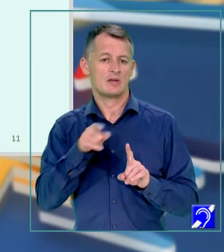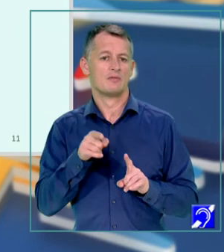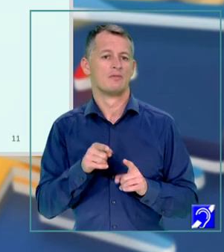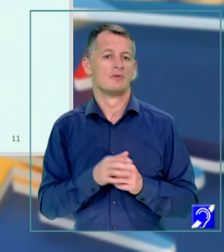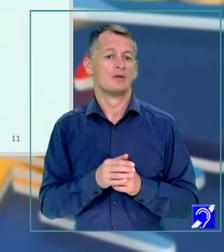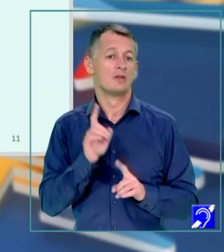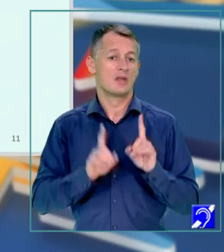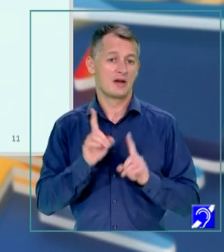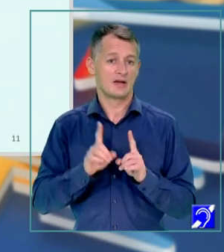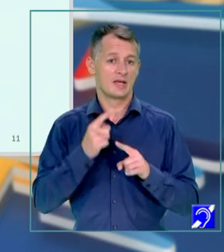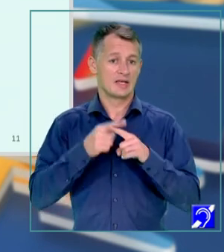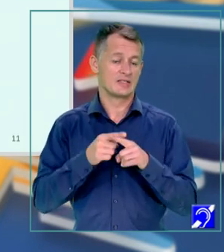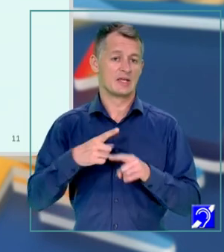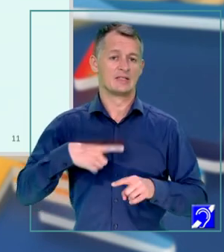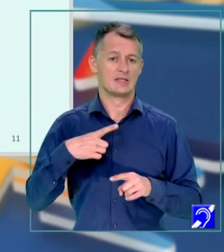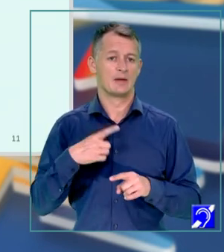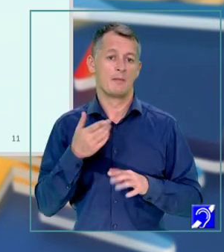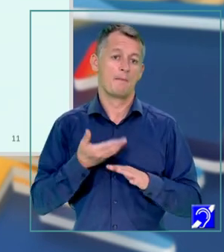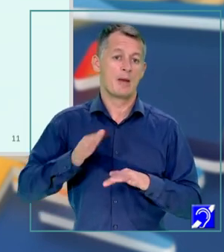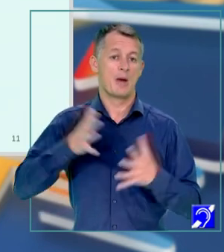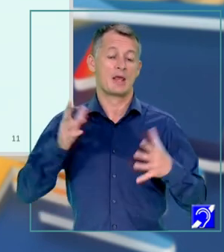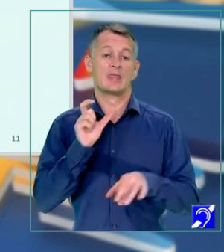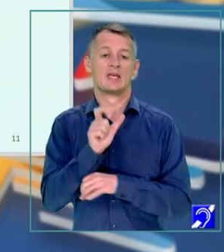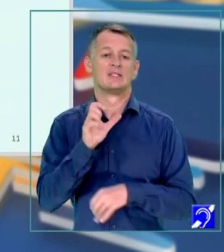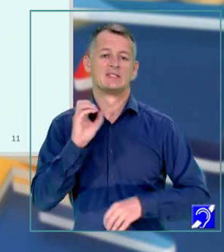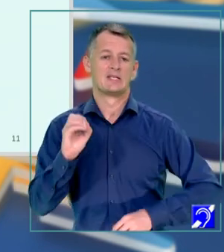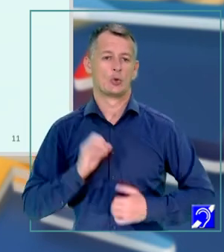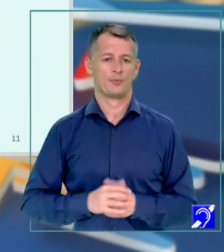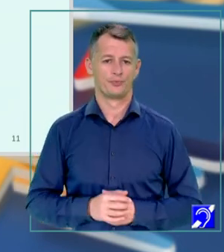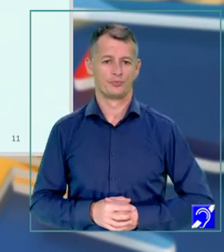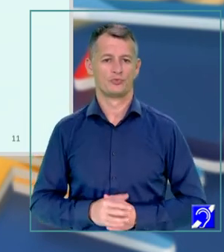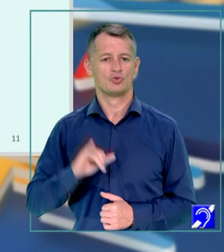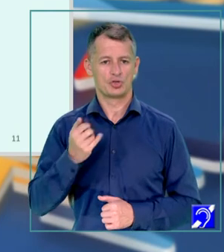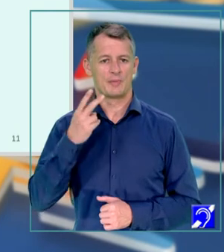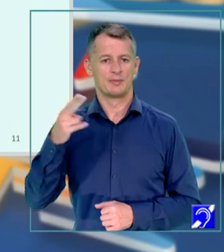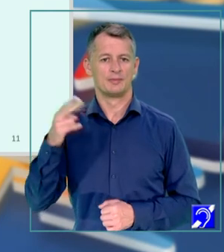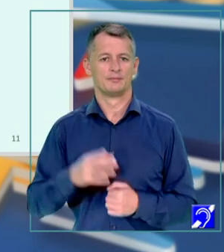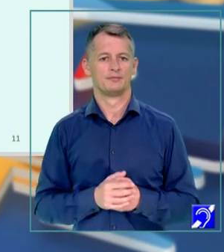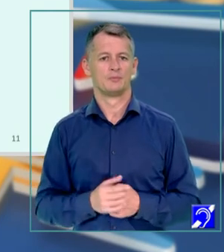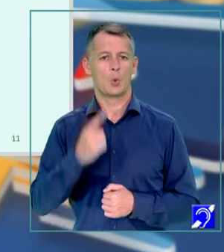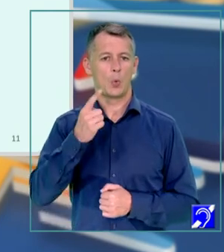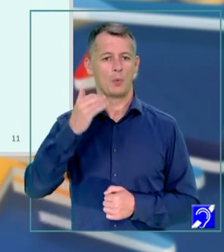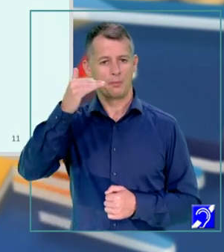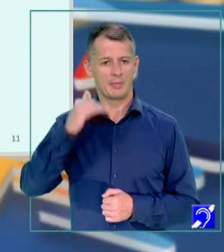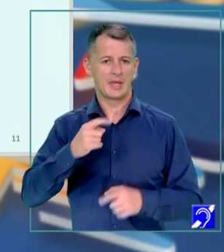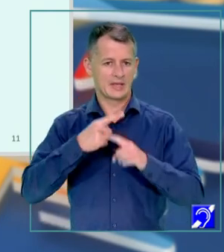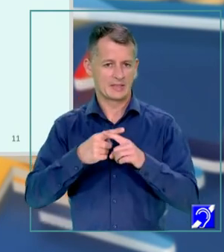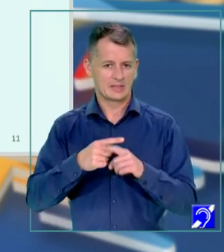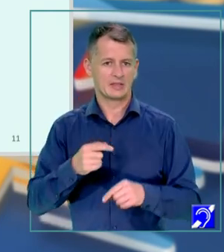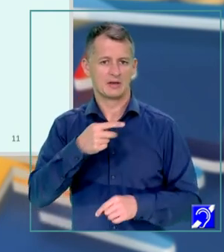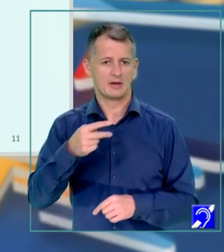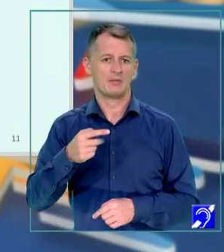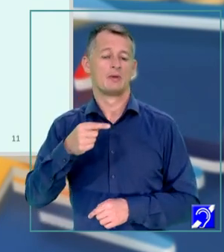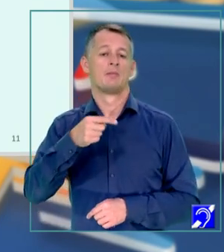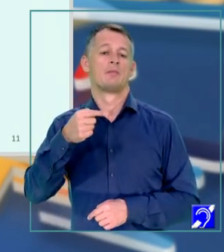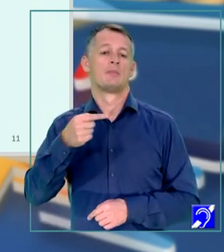situația în care x este strict mai mare ca 0 și așa mai departe derivatei funcției 1 pe x minus 1 pe x